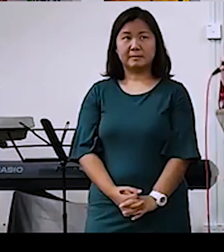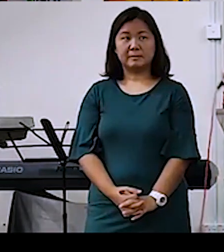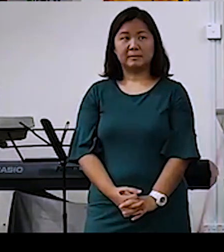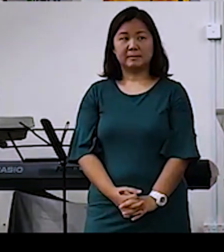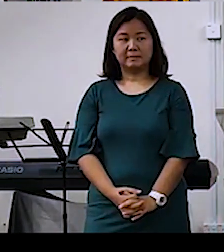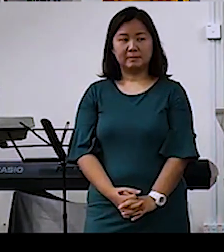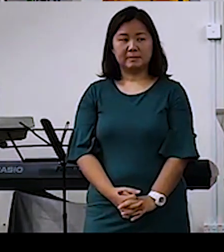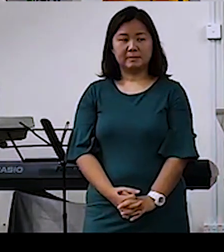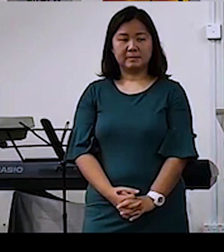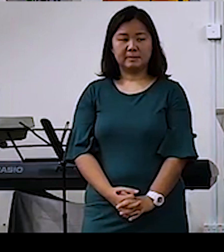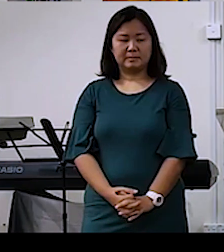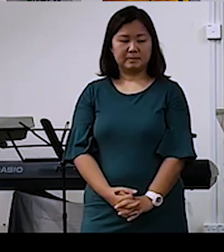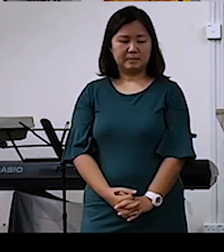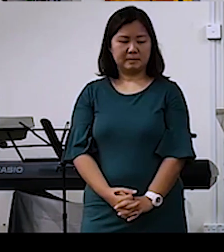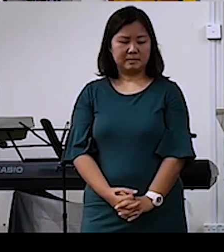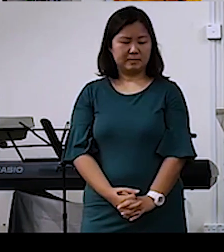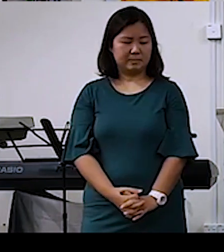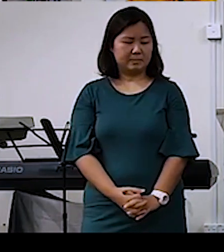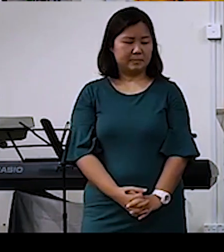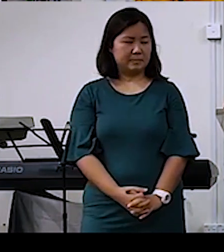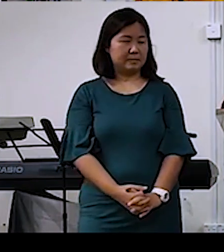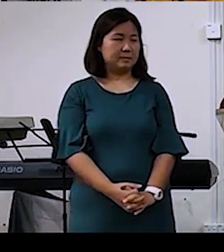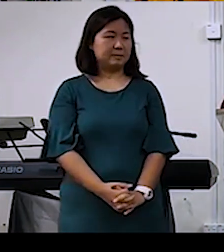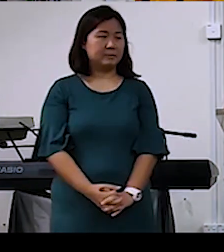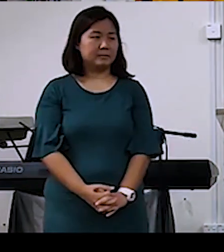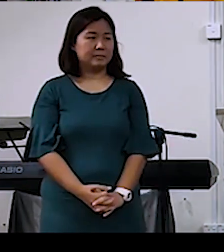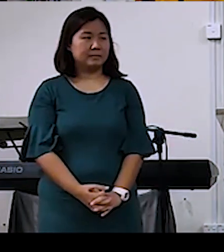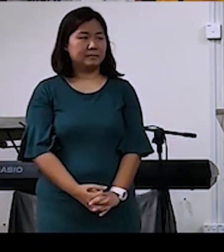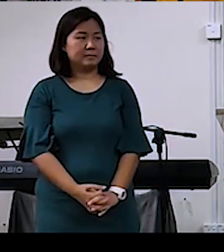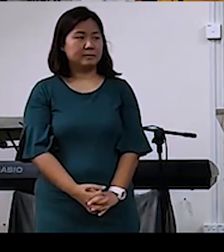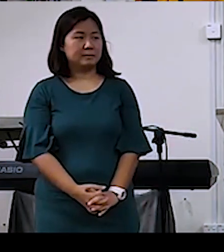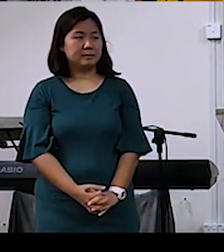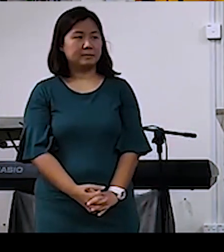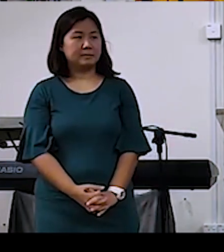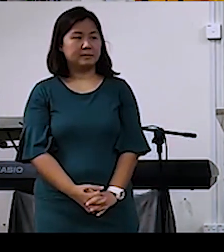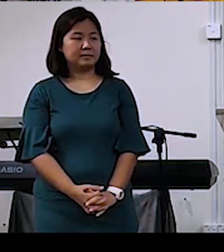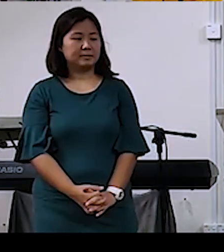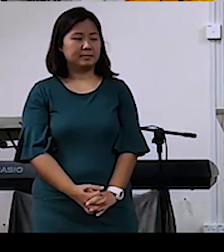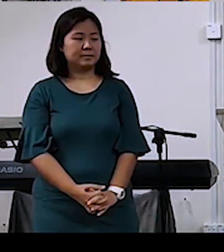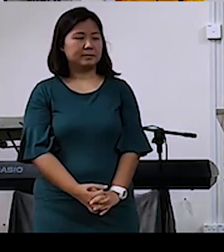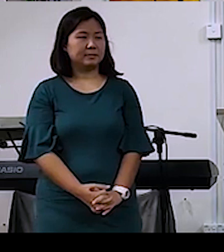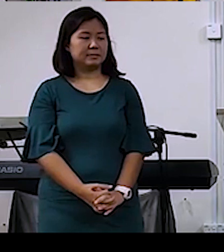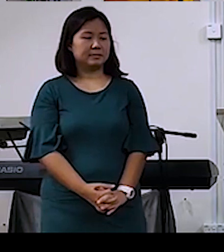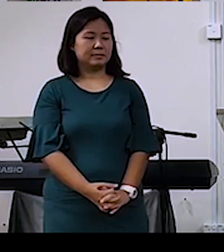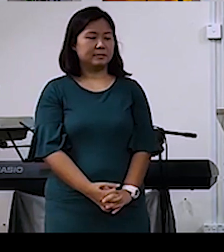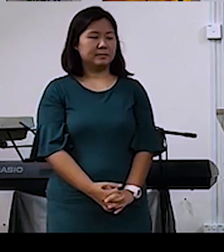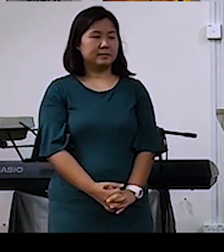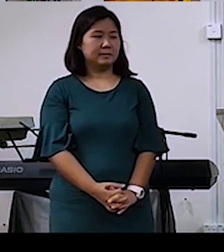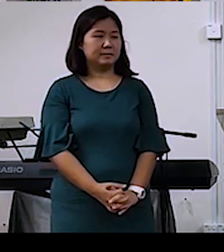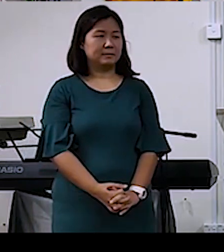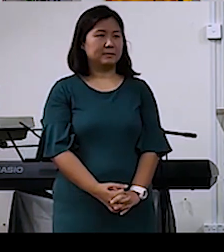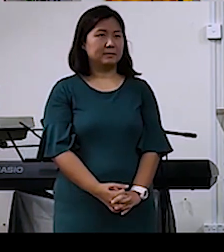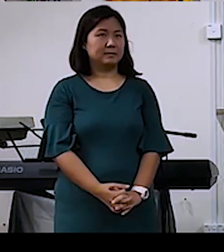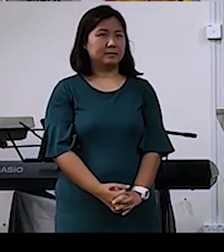交通事工方面呢服侍得很好。他有这辆车，那么这个车呢是人家祝福他的。那么他大大使用呢他的车呢来接